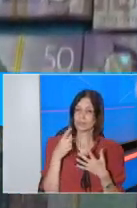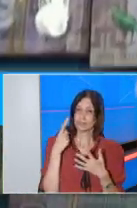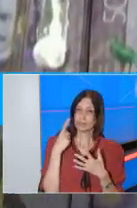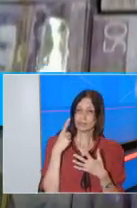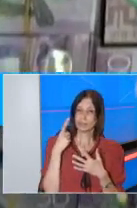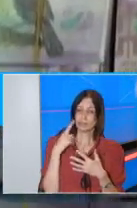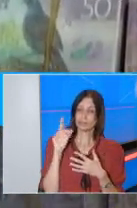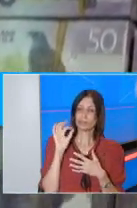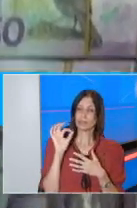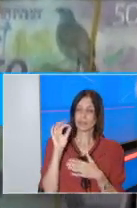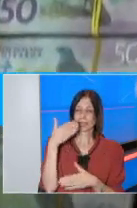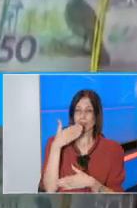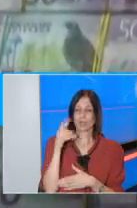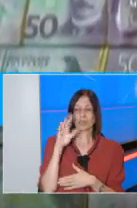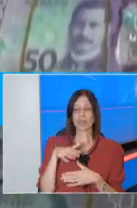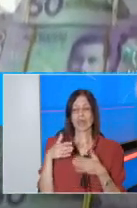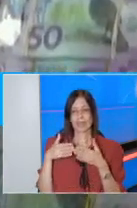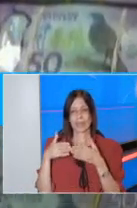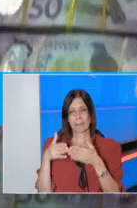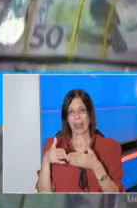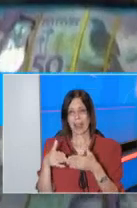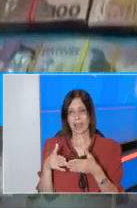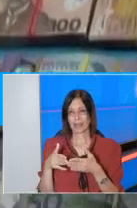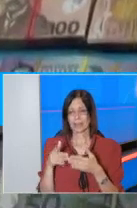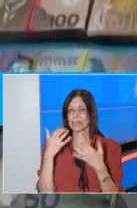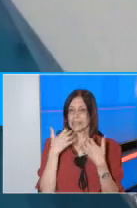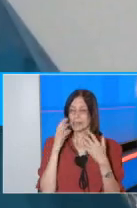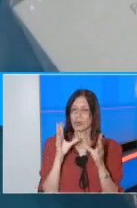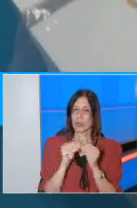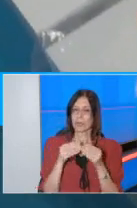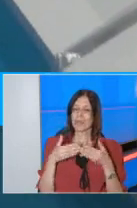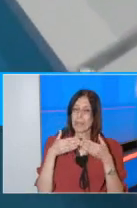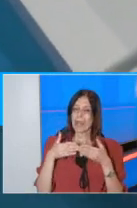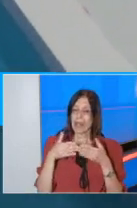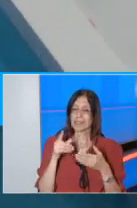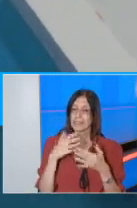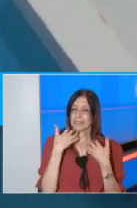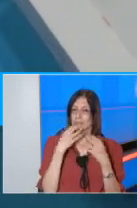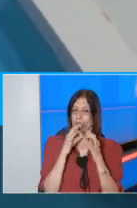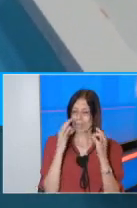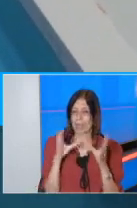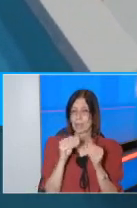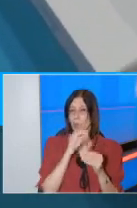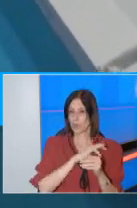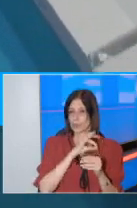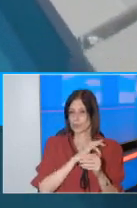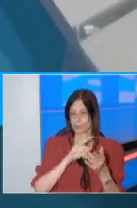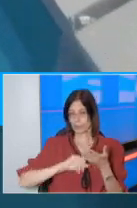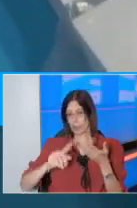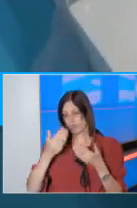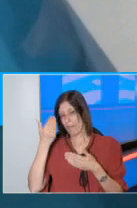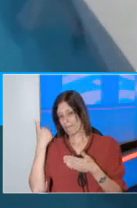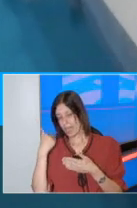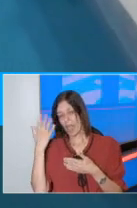מדינות. כן, על הנמל ב... הנמל, הסיפור עם הנמל זה סיפור שמתחיל על ידי רוסיה, אבל חודש לפני זה